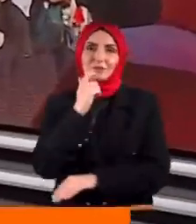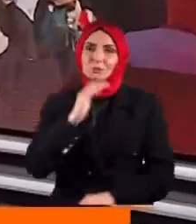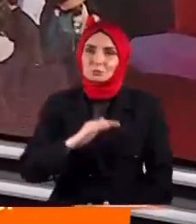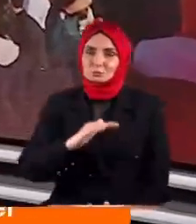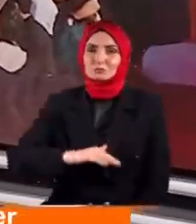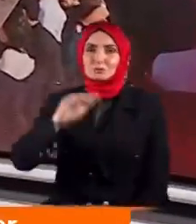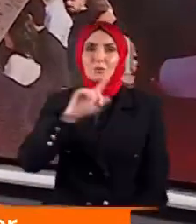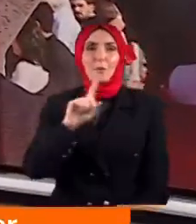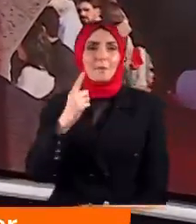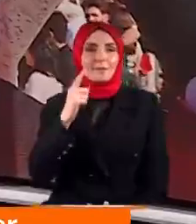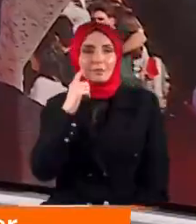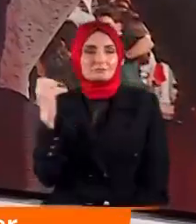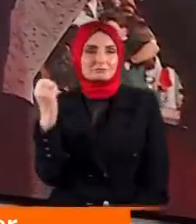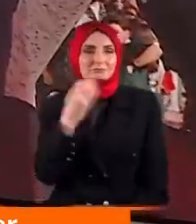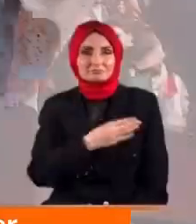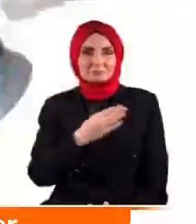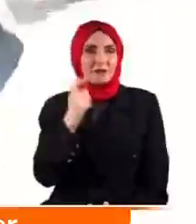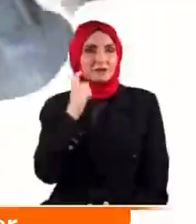atanın huzuruna koştu.